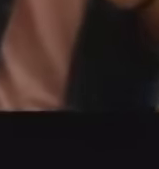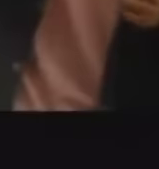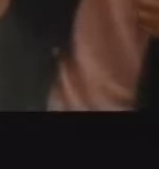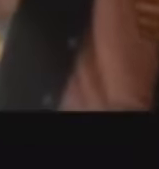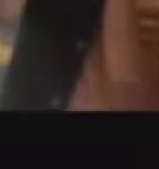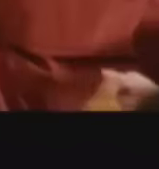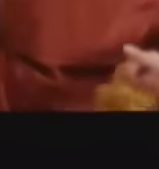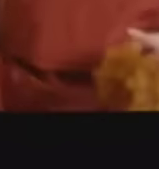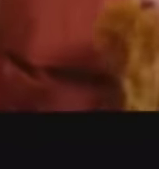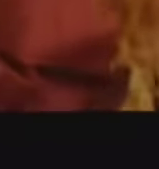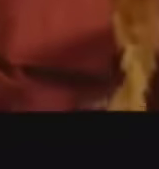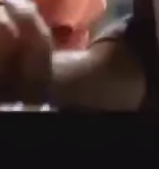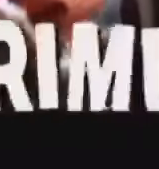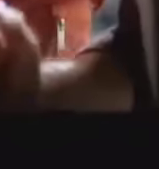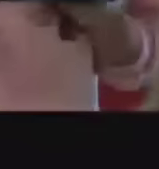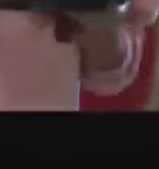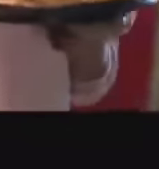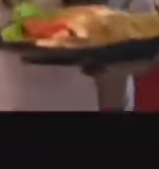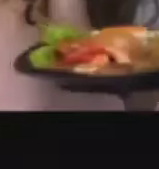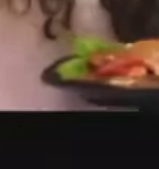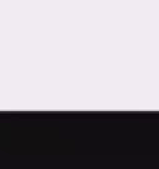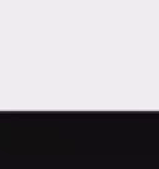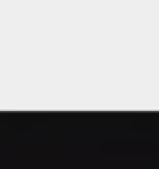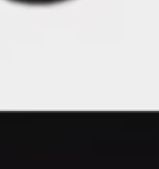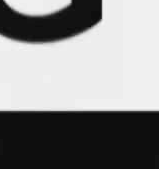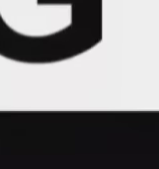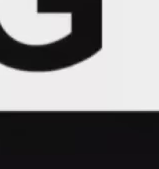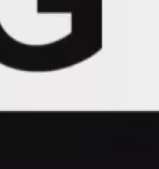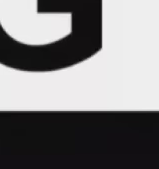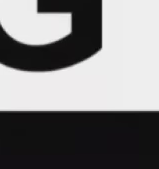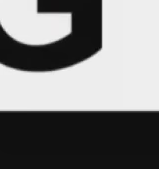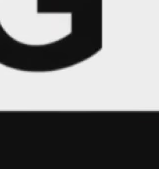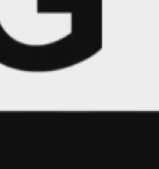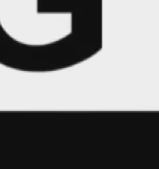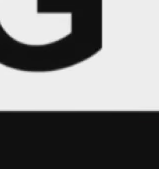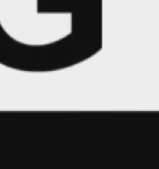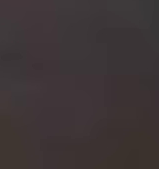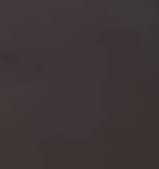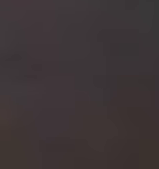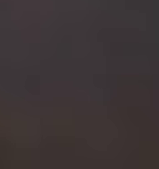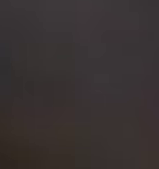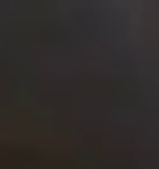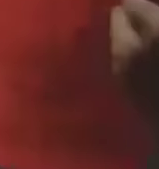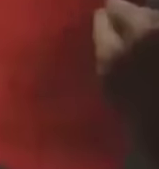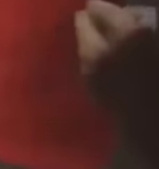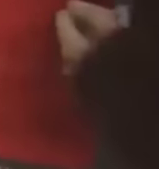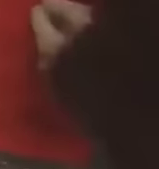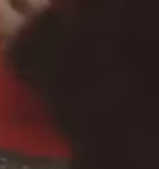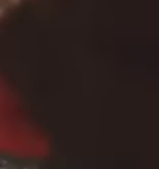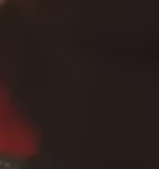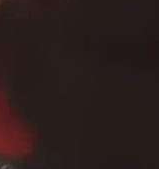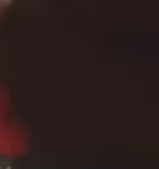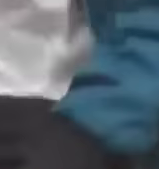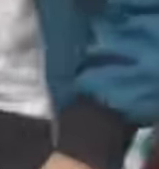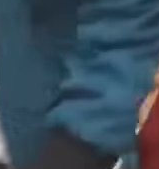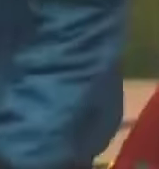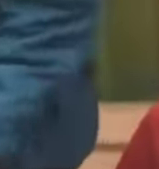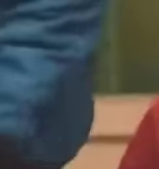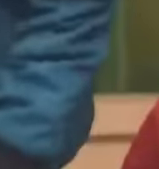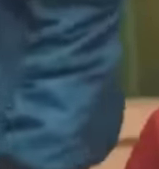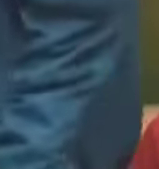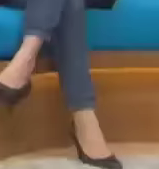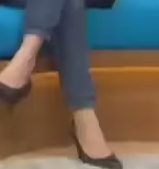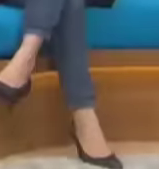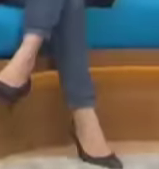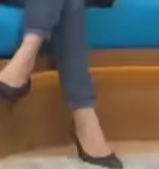Goreng. Nikmatnya sedapkan harimu. Jelas rasa sedapnya. Dari Wings Food. Banyak hal yang bisa ditemui di